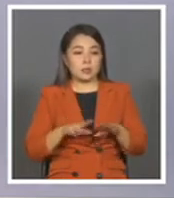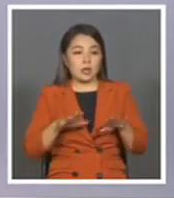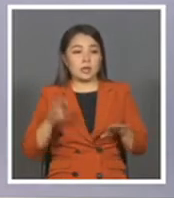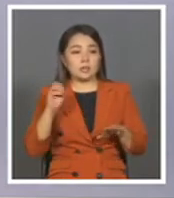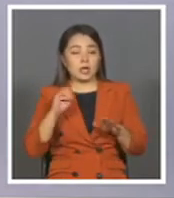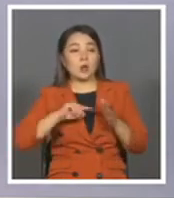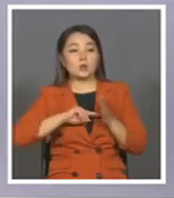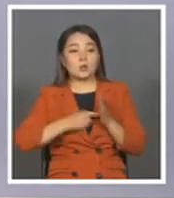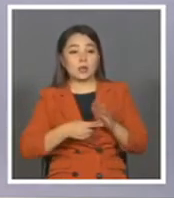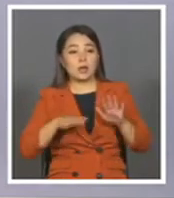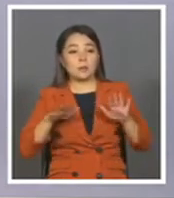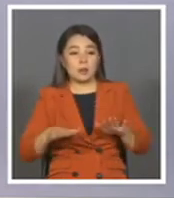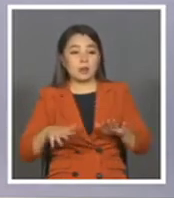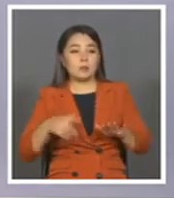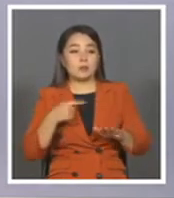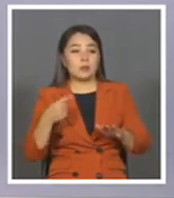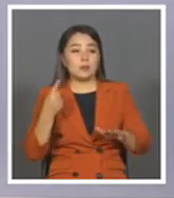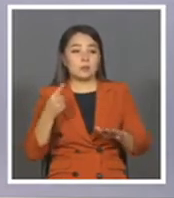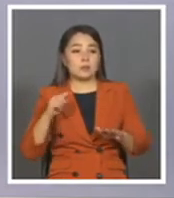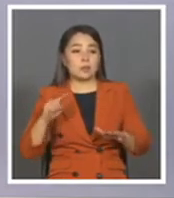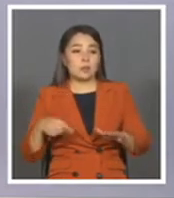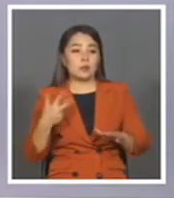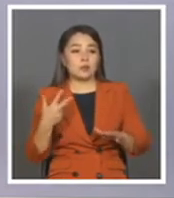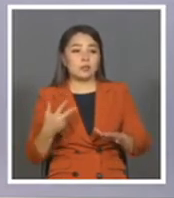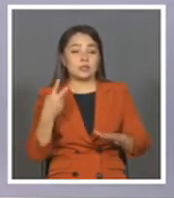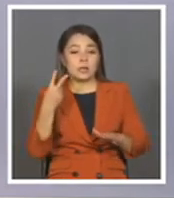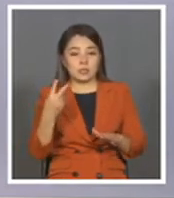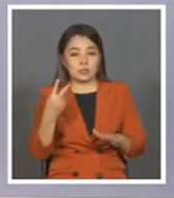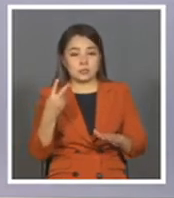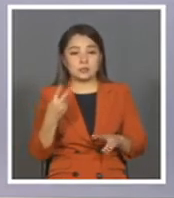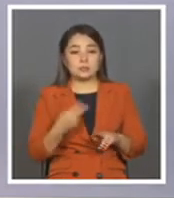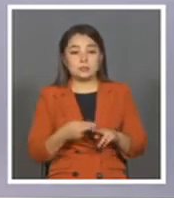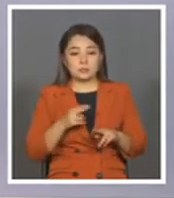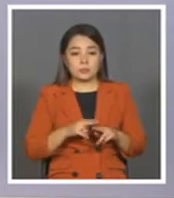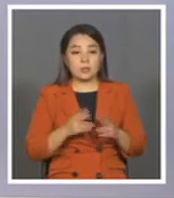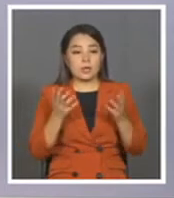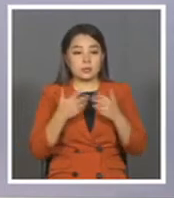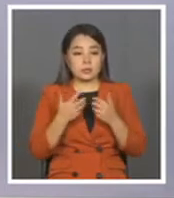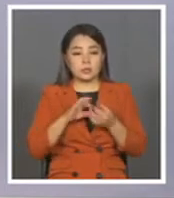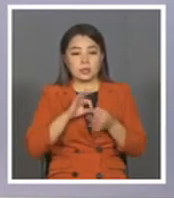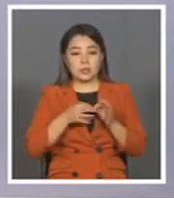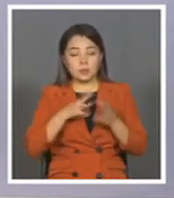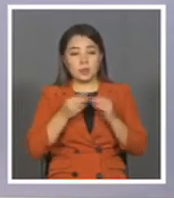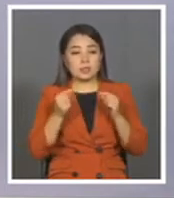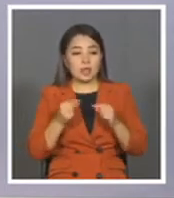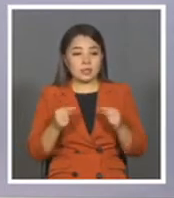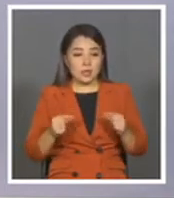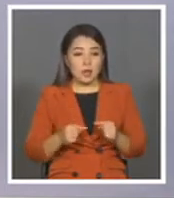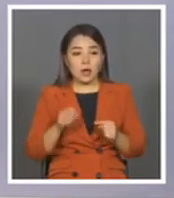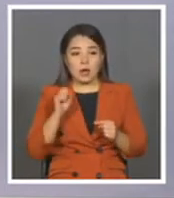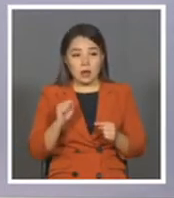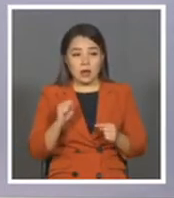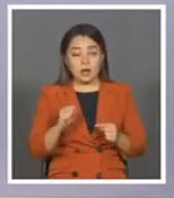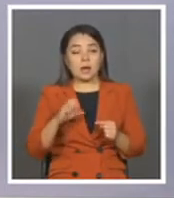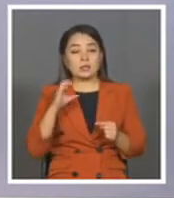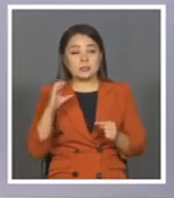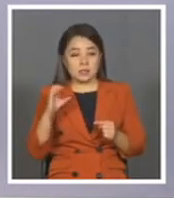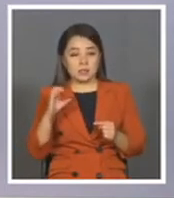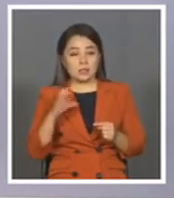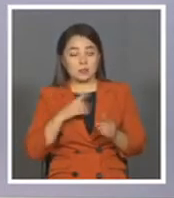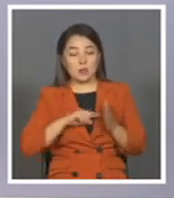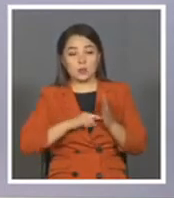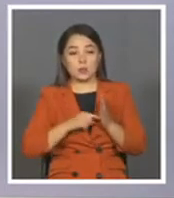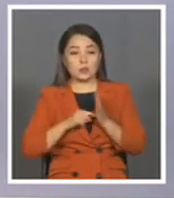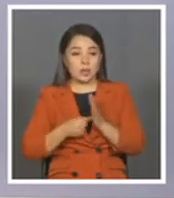нүктесінің координаты минус 1,3 болады. Енді есептің шартына сәйкес А және С нүктелерінің